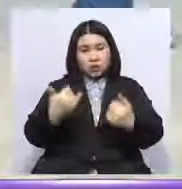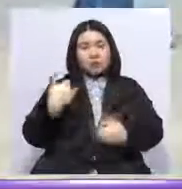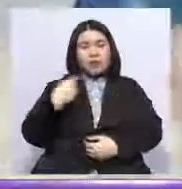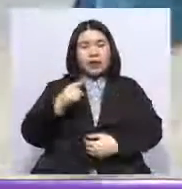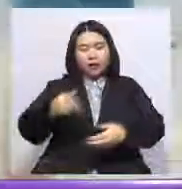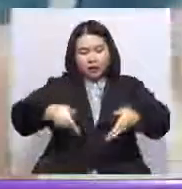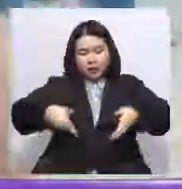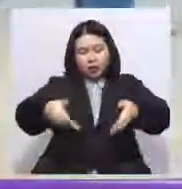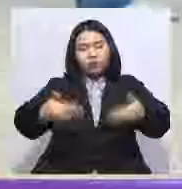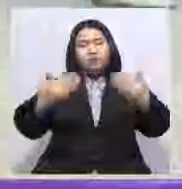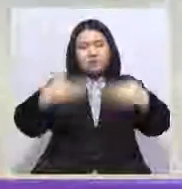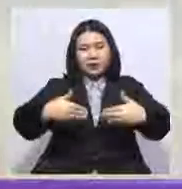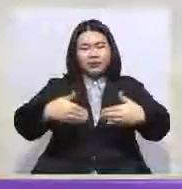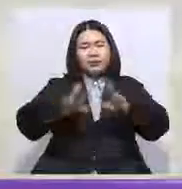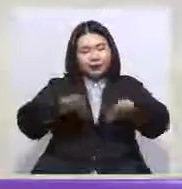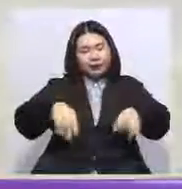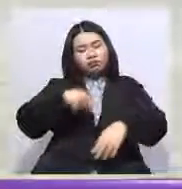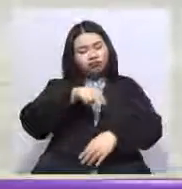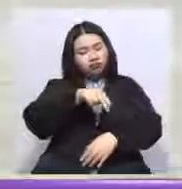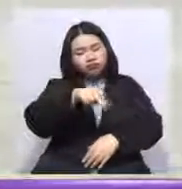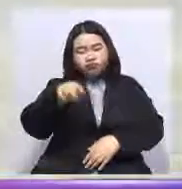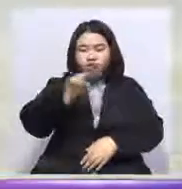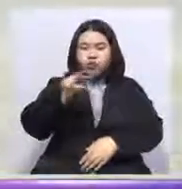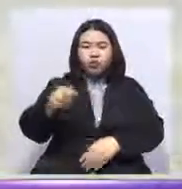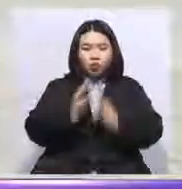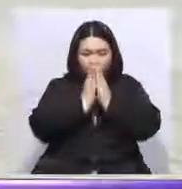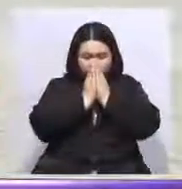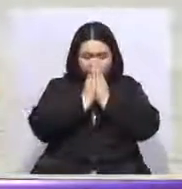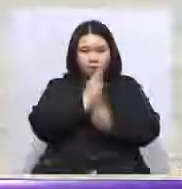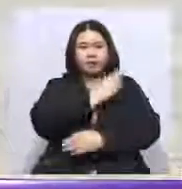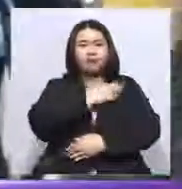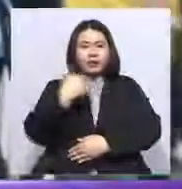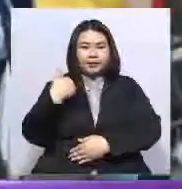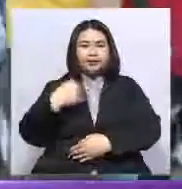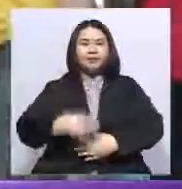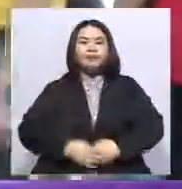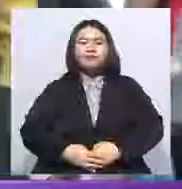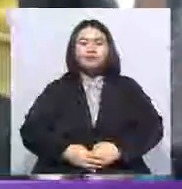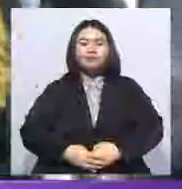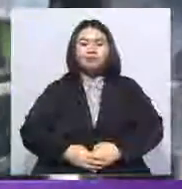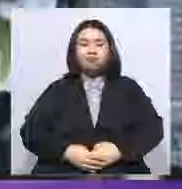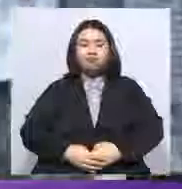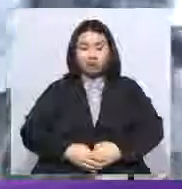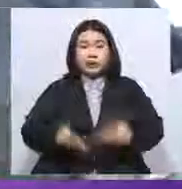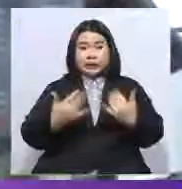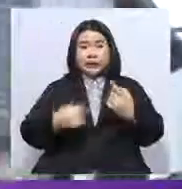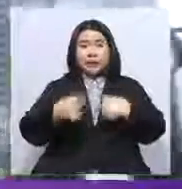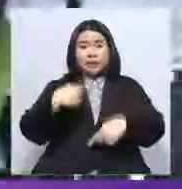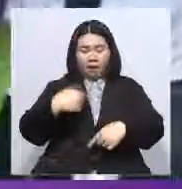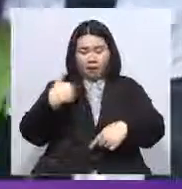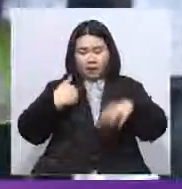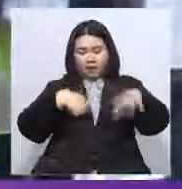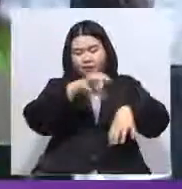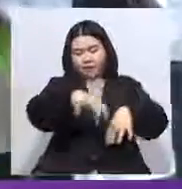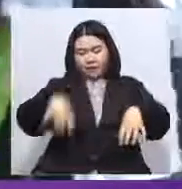าลปิดถนนก็เลยว่าจะพาเด็กๆมาเดินดูแล้วก็มาไหว้พระอย่างเงี้ยนะคะ มาเนี่ยมารอบมาสามแห่งมาทุ